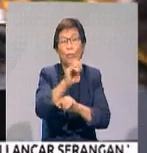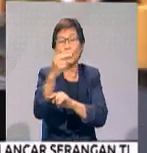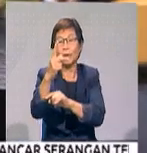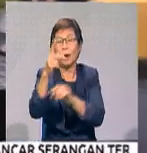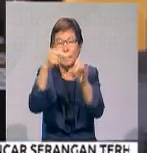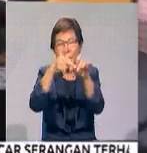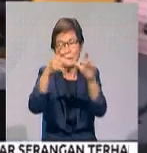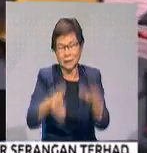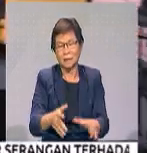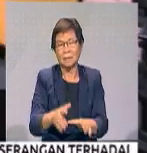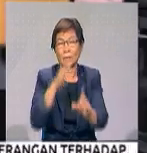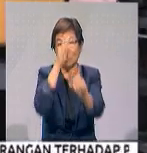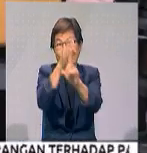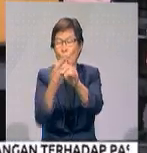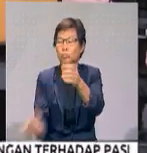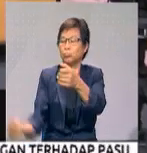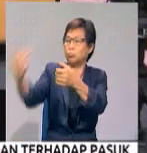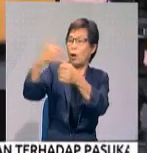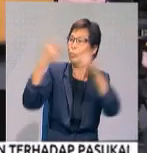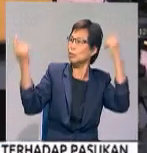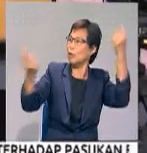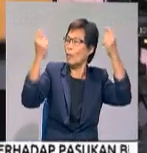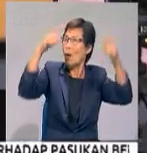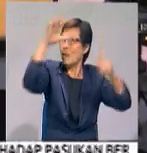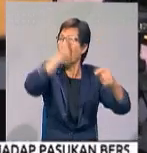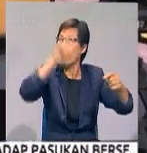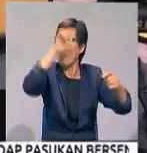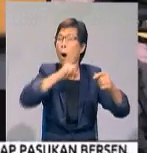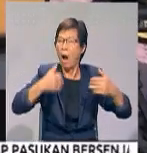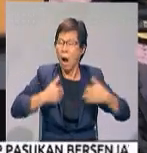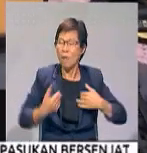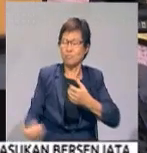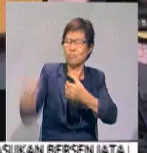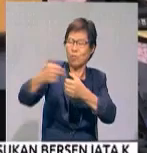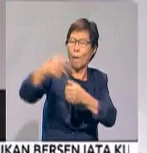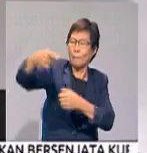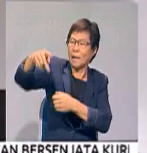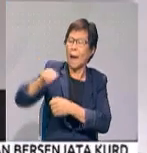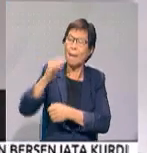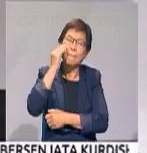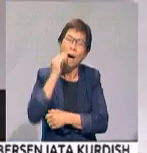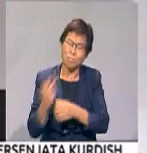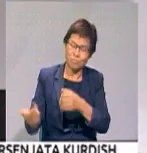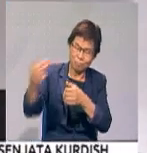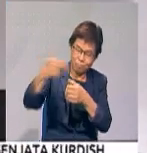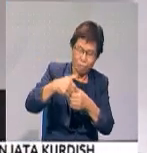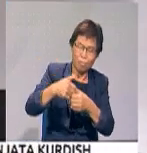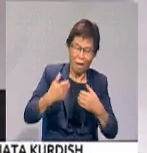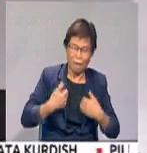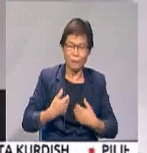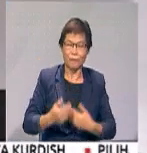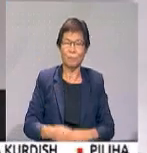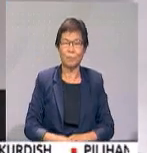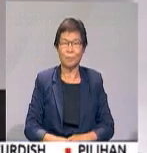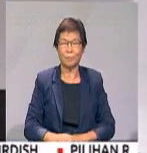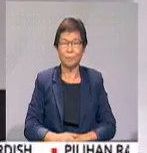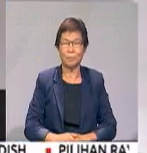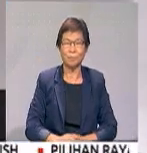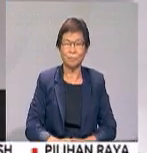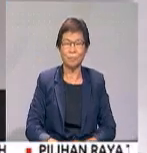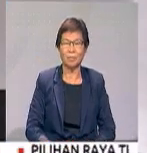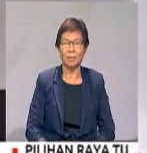peserta disasarkan untuk menyertai sambutan yang dijangka turut disertai Perdana Menteri Tun Dr. Mahathir Mohamad. Bakal akan